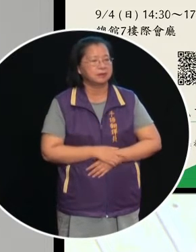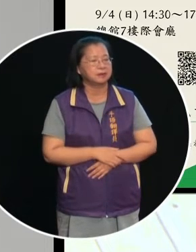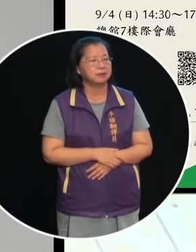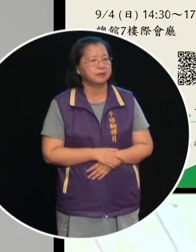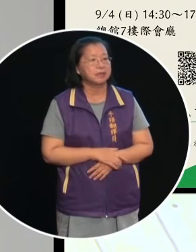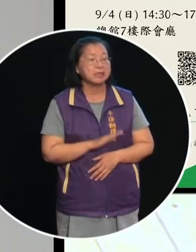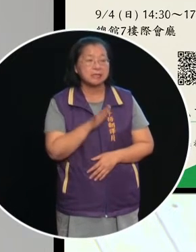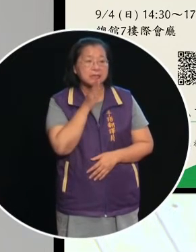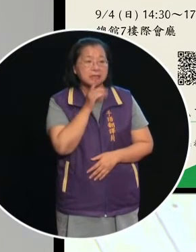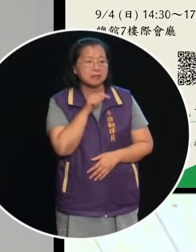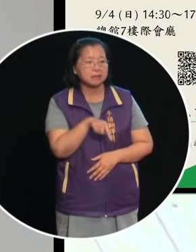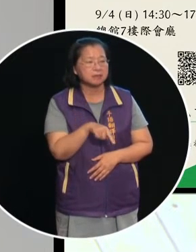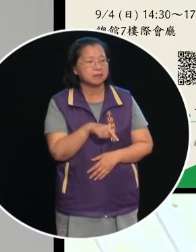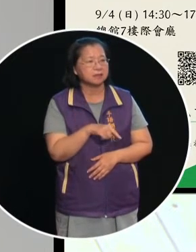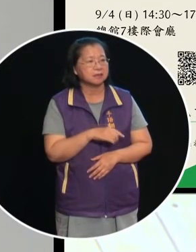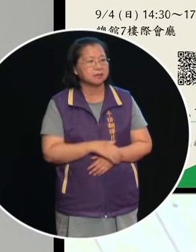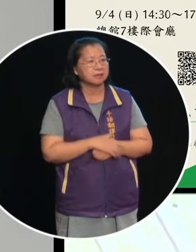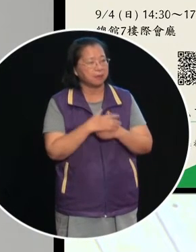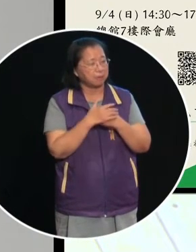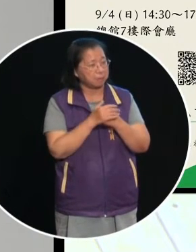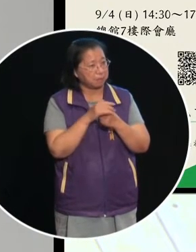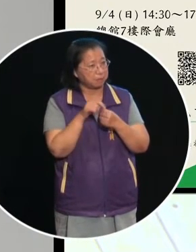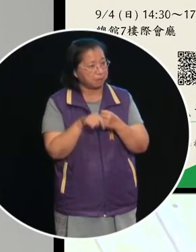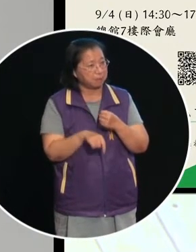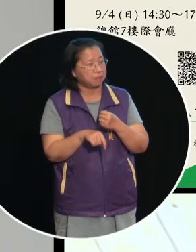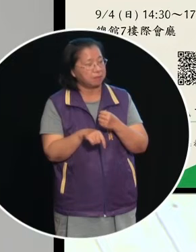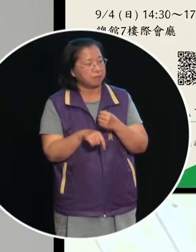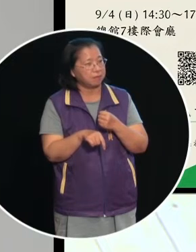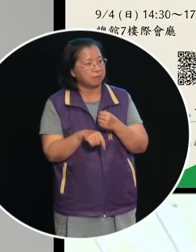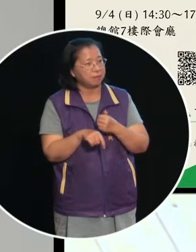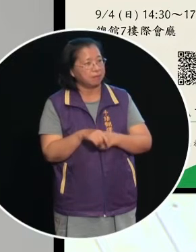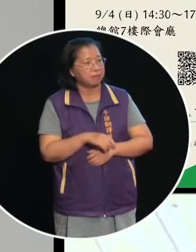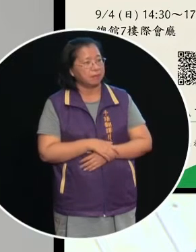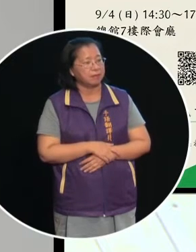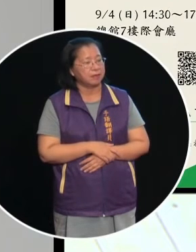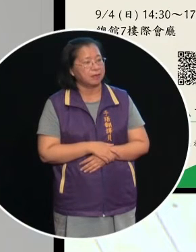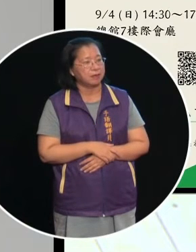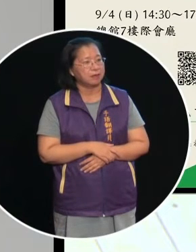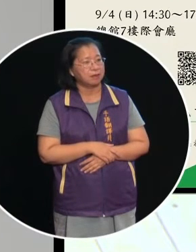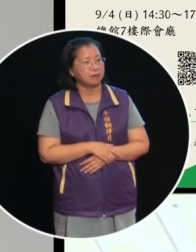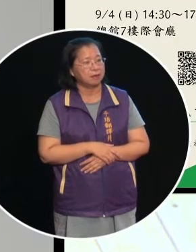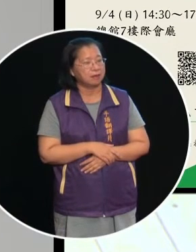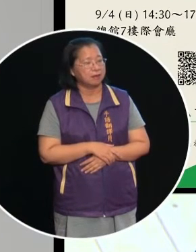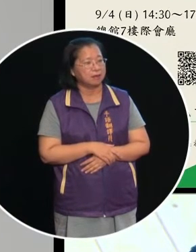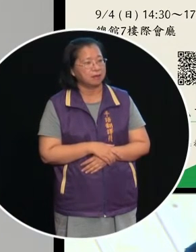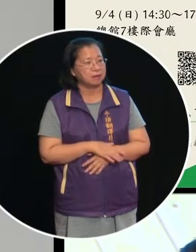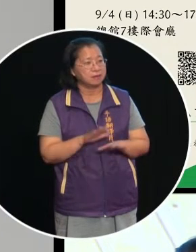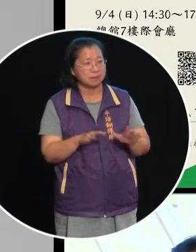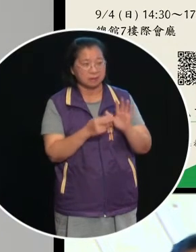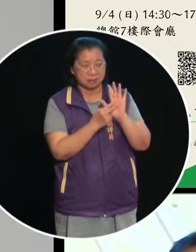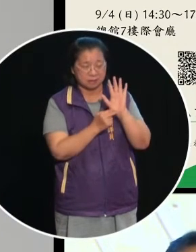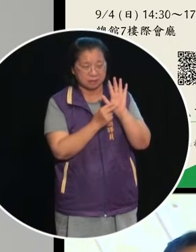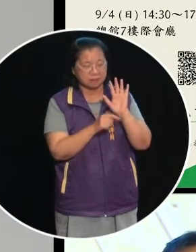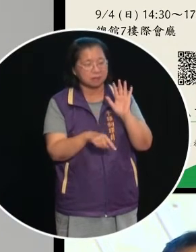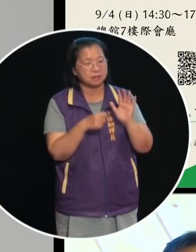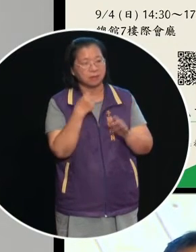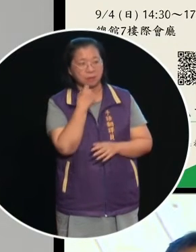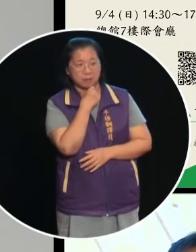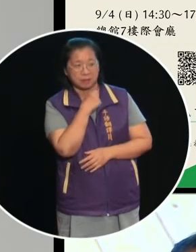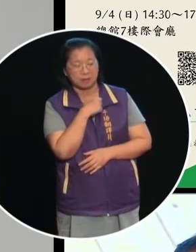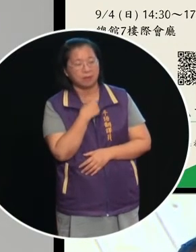他们还是也会保留一个态度，我们要观察，或者是我们要平衡。所以台湾